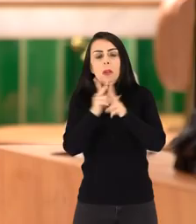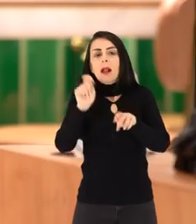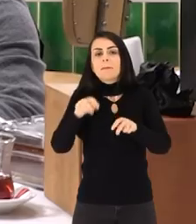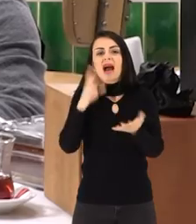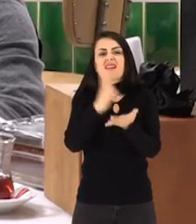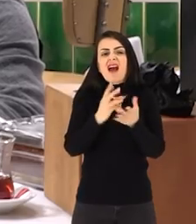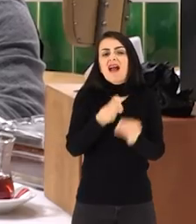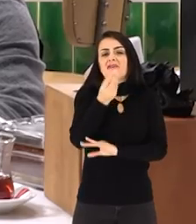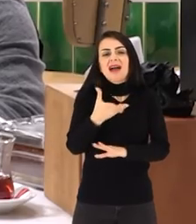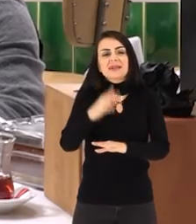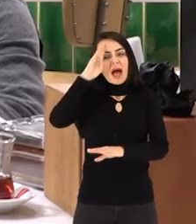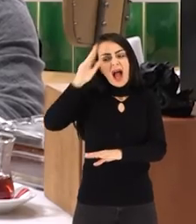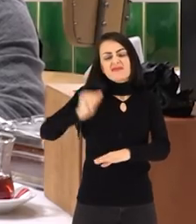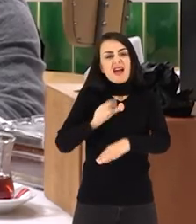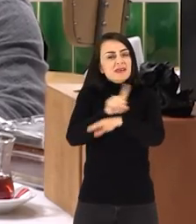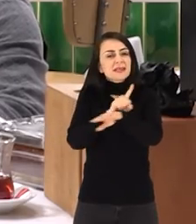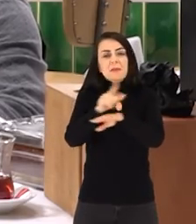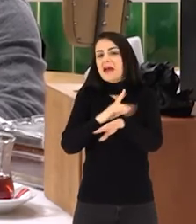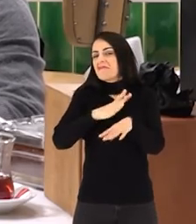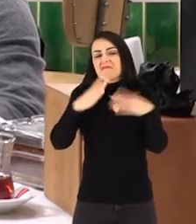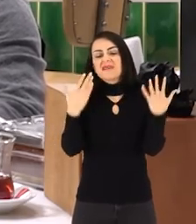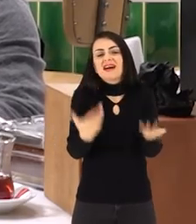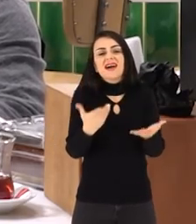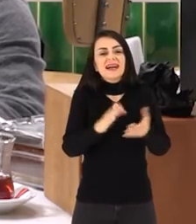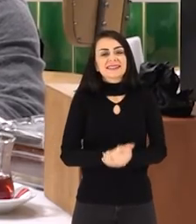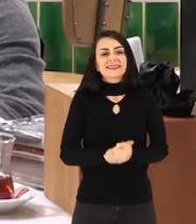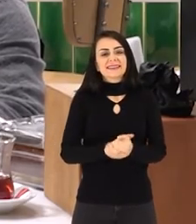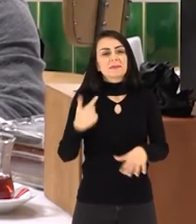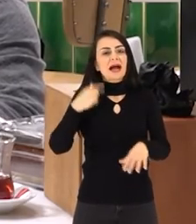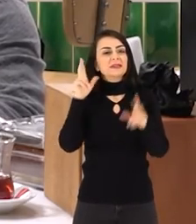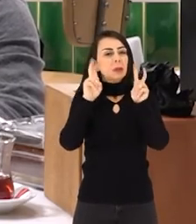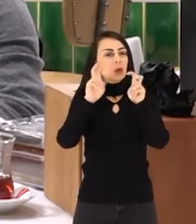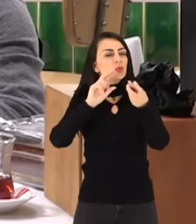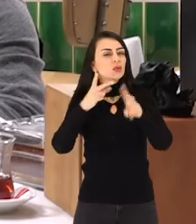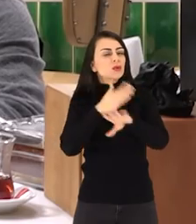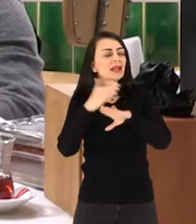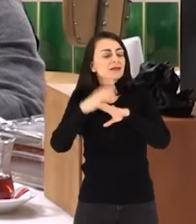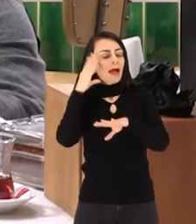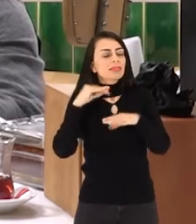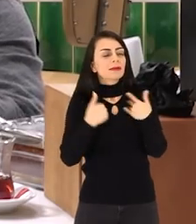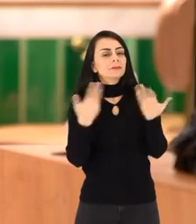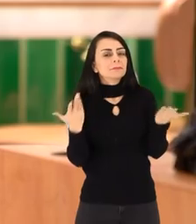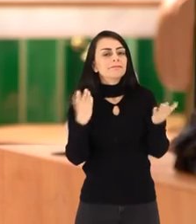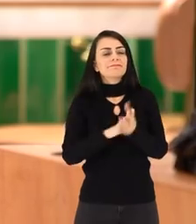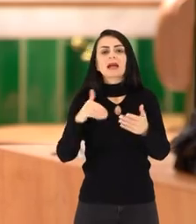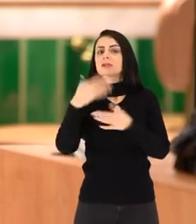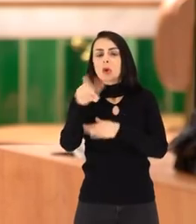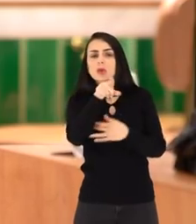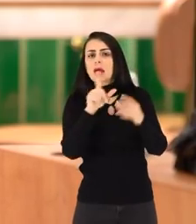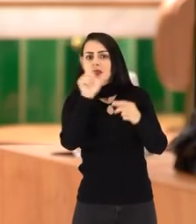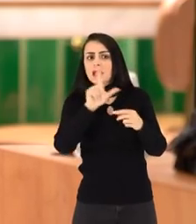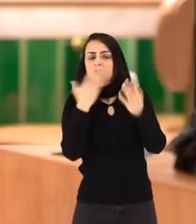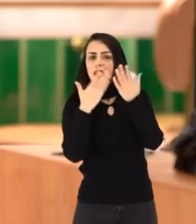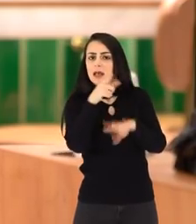verdiğimde askerlik çağına gelmiştim. Ben de geç, ben meseleyi daha geç anlamışım mesela bak sana göre. Sonra peki lisede